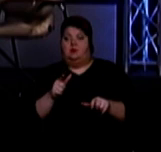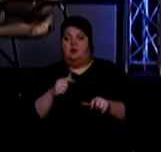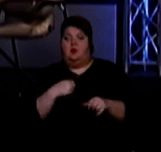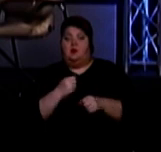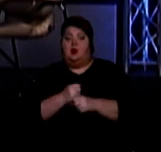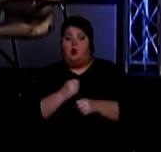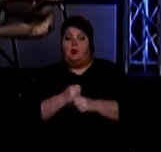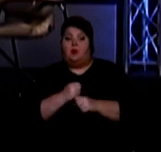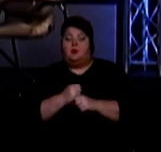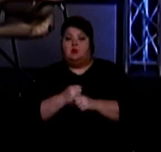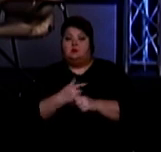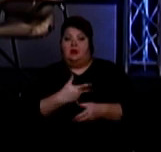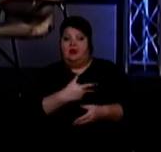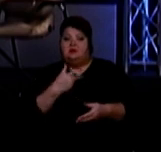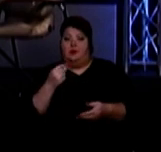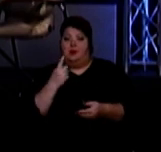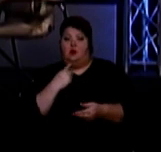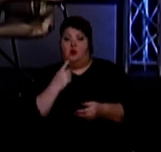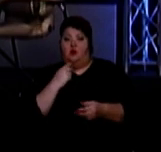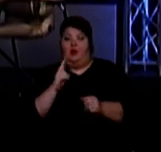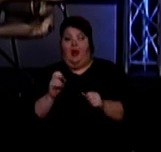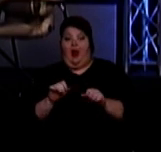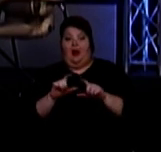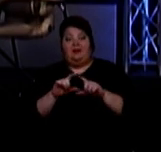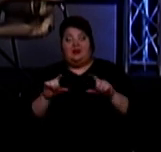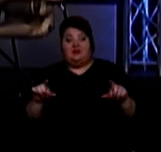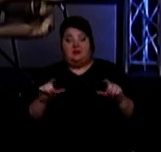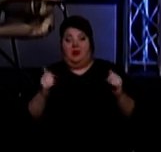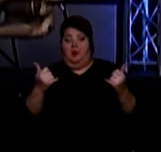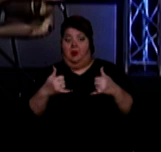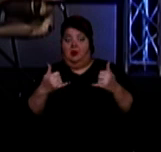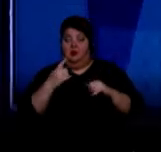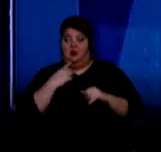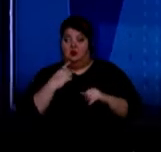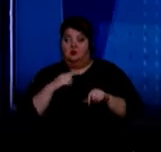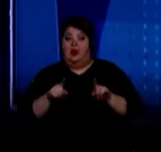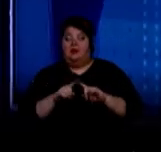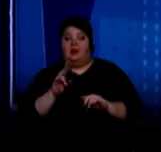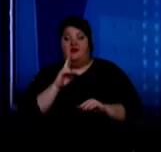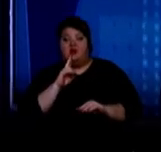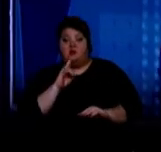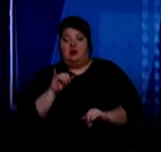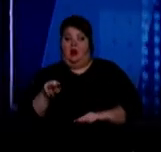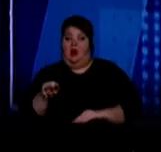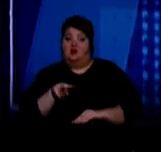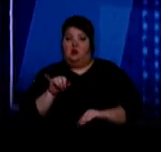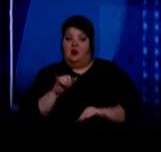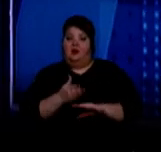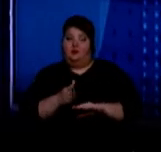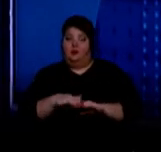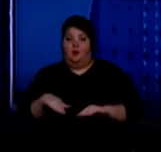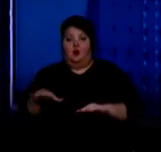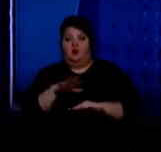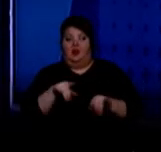робимо забір донорської крові як на станції переливання крові, які знаходяться у нас і в Кременчуці, в Лубнах, в Полтаві, так і